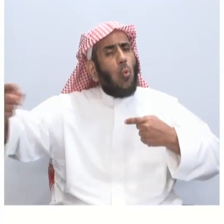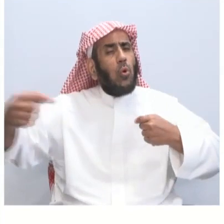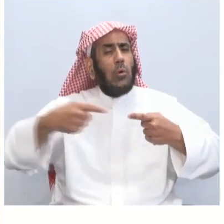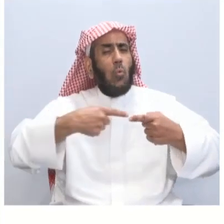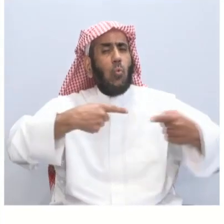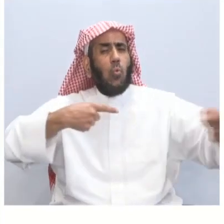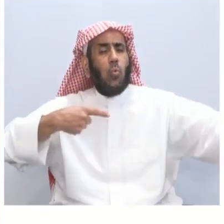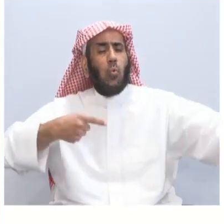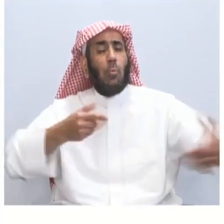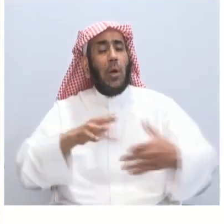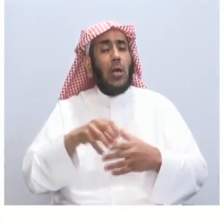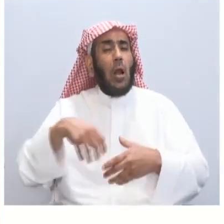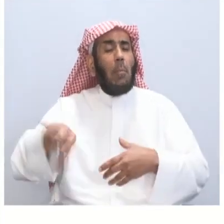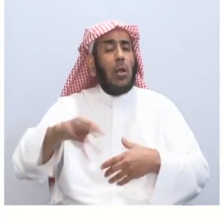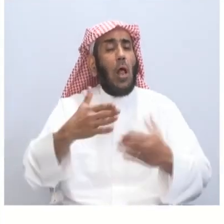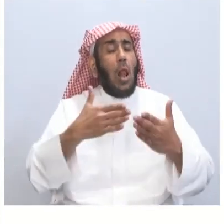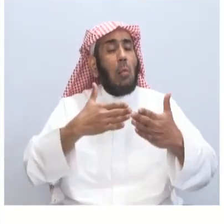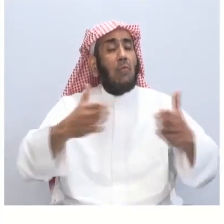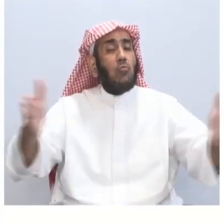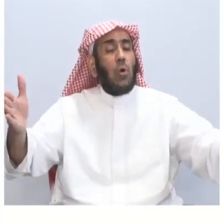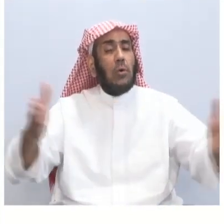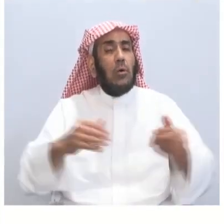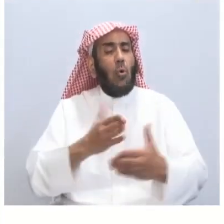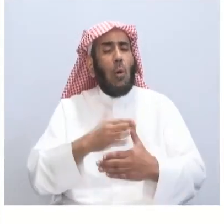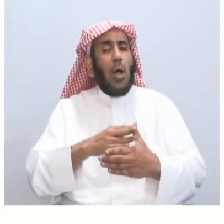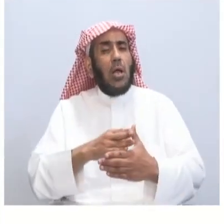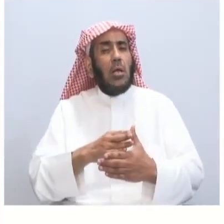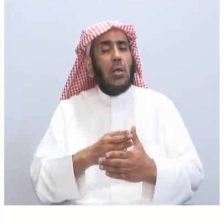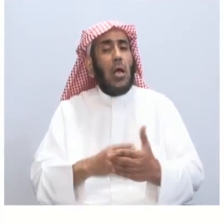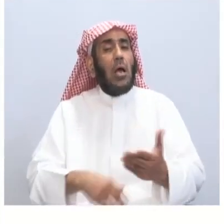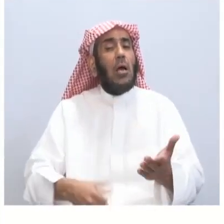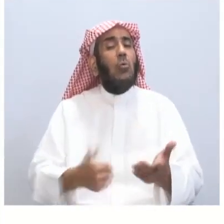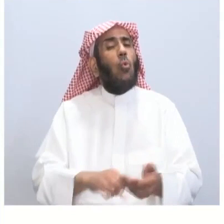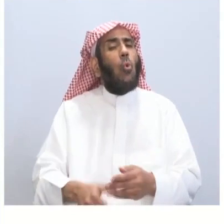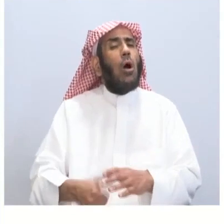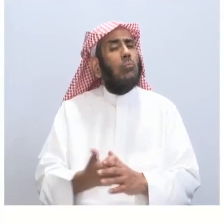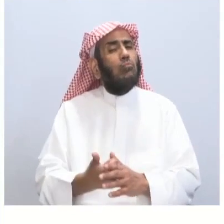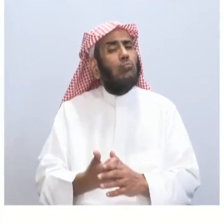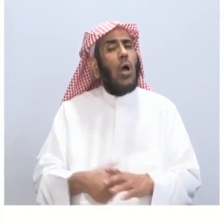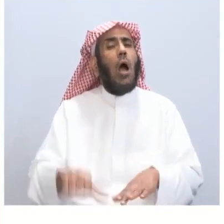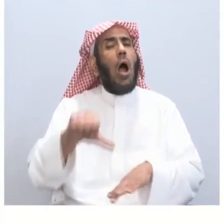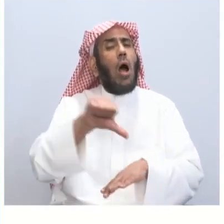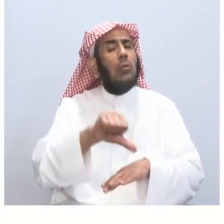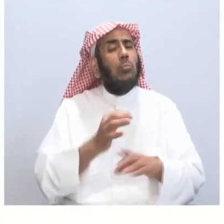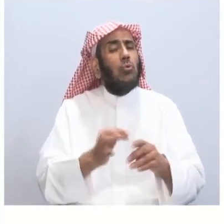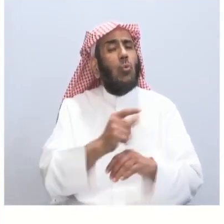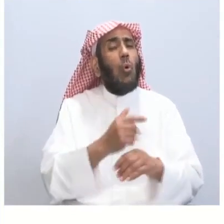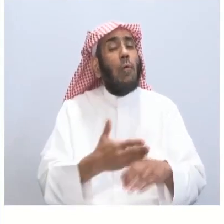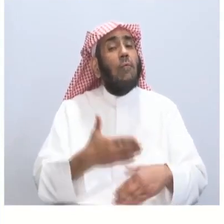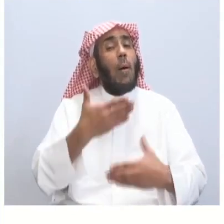بين البلاد المفتوحه وبين عاصمه البلاد اسلاميه